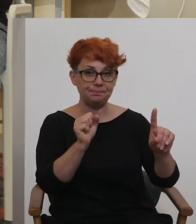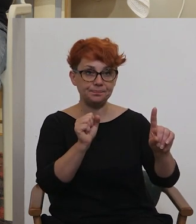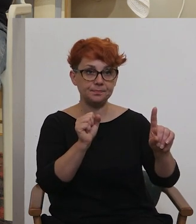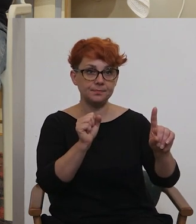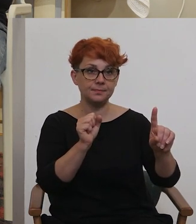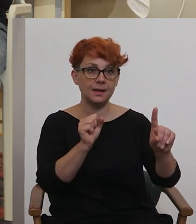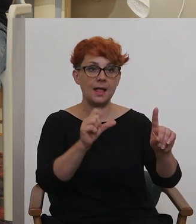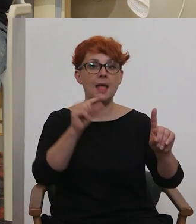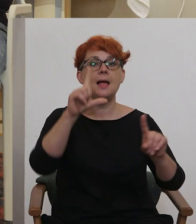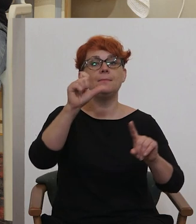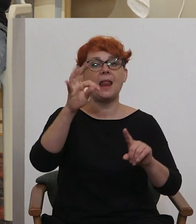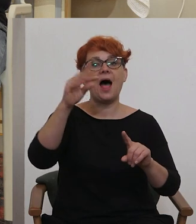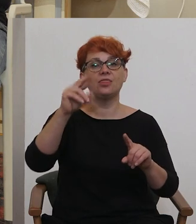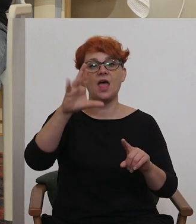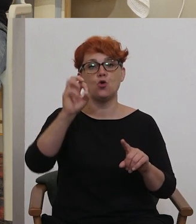I